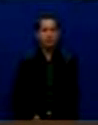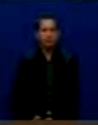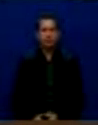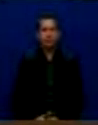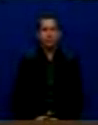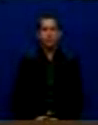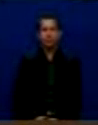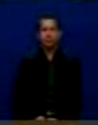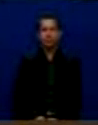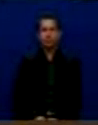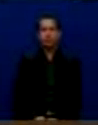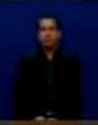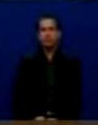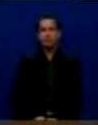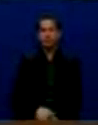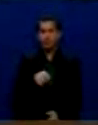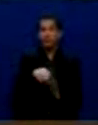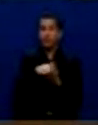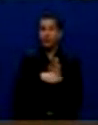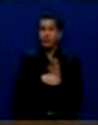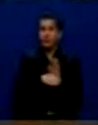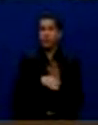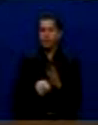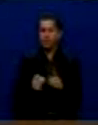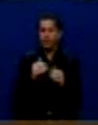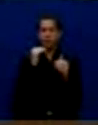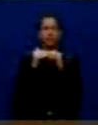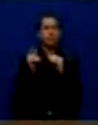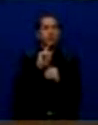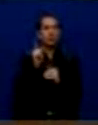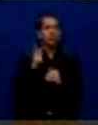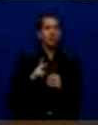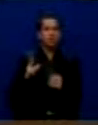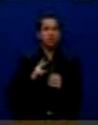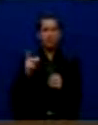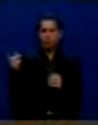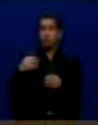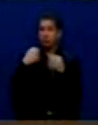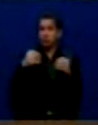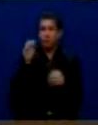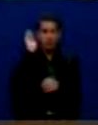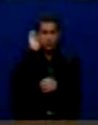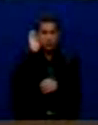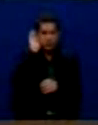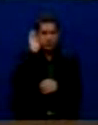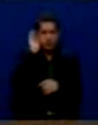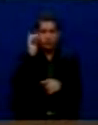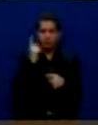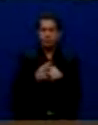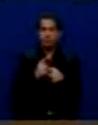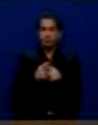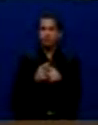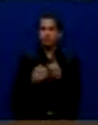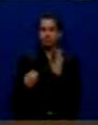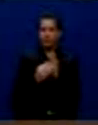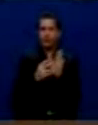Çështja tjetër që dua ta ngres te ligji është pabarazia mes qytetarëve. E keni parë përmendje edhe ministri, edhe e është në ligjin në nenin